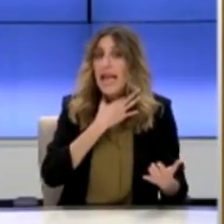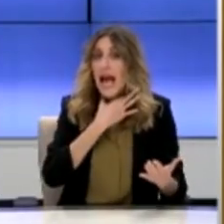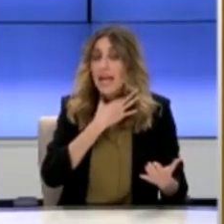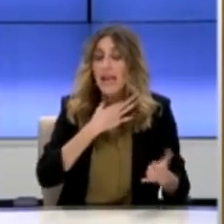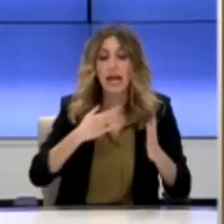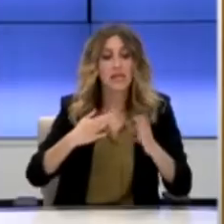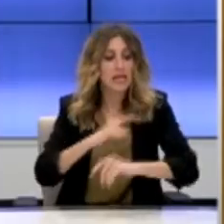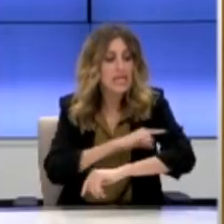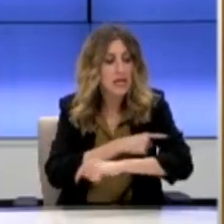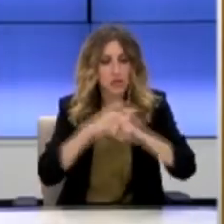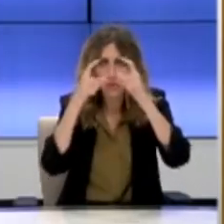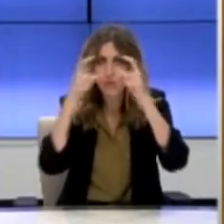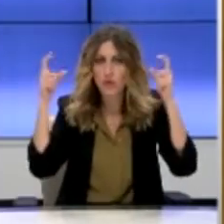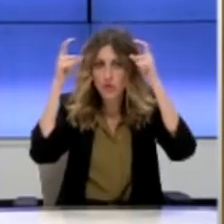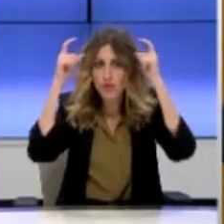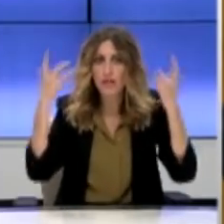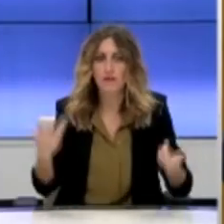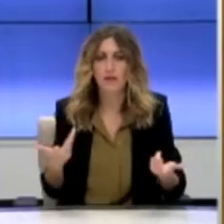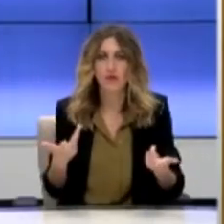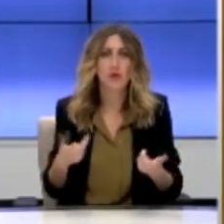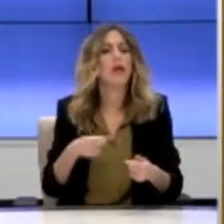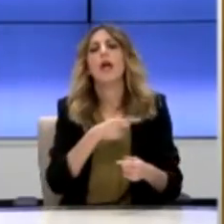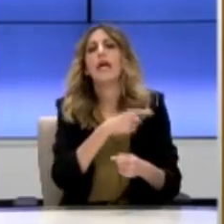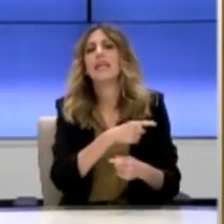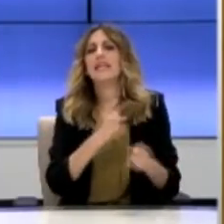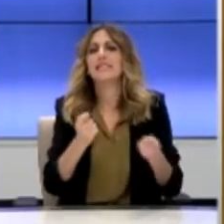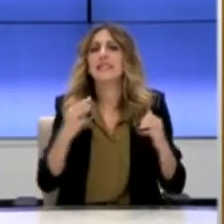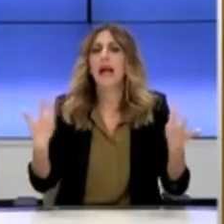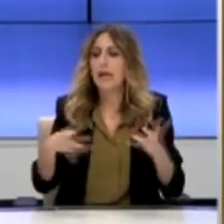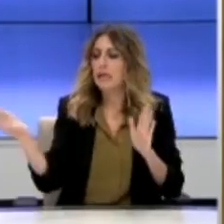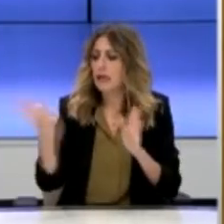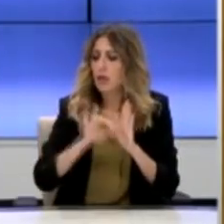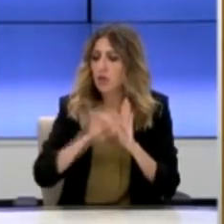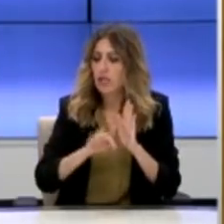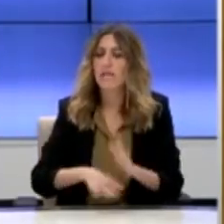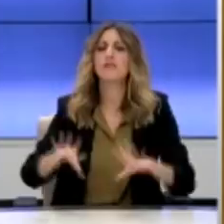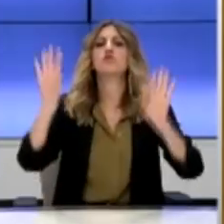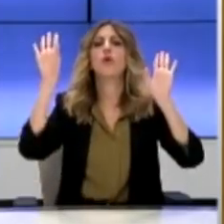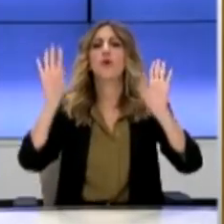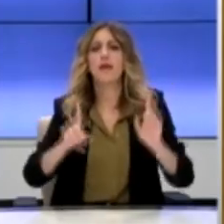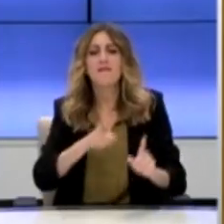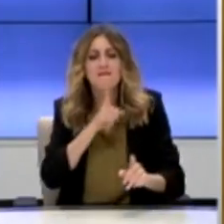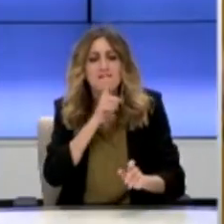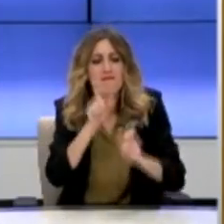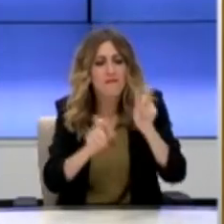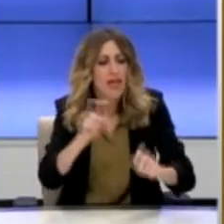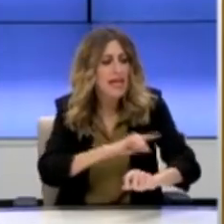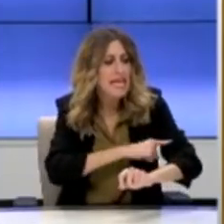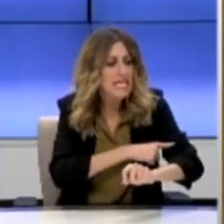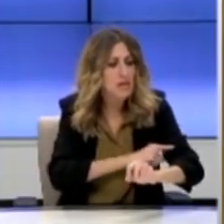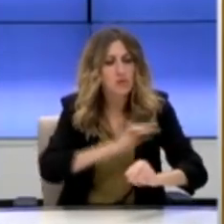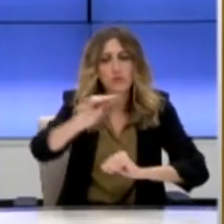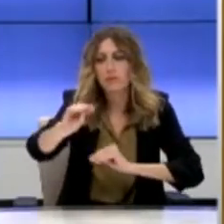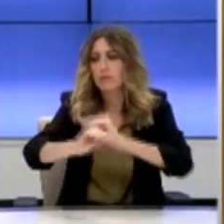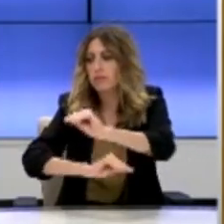όχι με προσλήψεις, αλλά κυρίως με περιοδεύοντες υγειονομικούς από νοσοκομείο σε νοσοκομείο, από πόλη σε